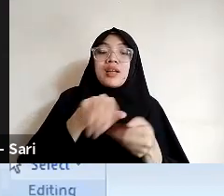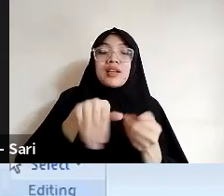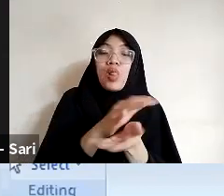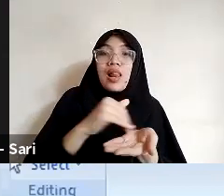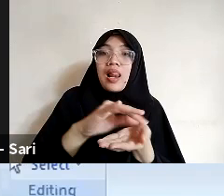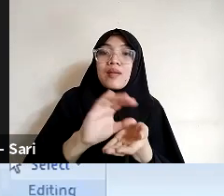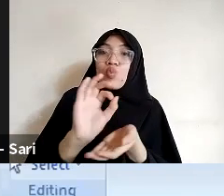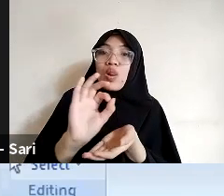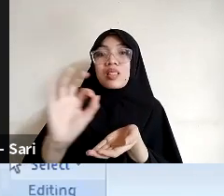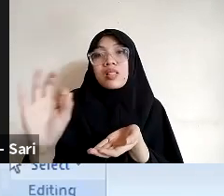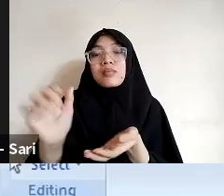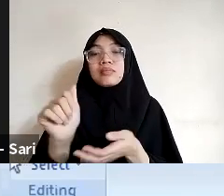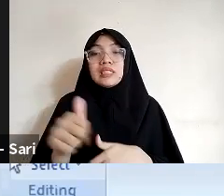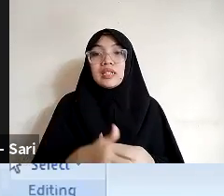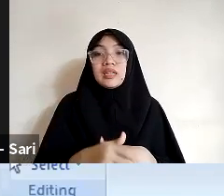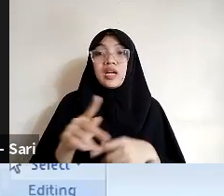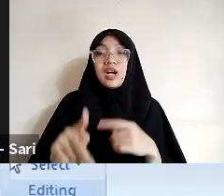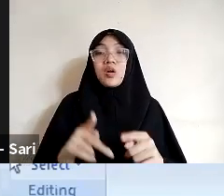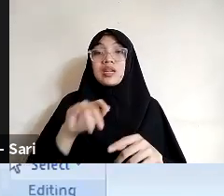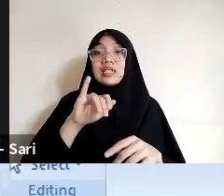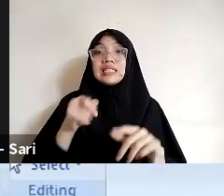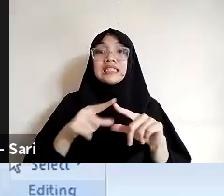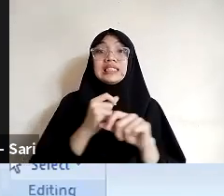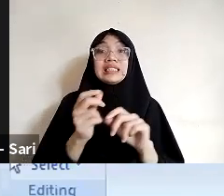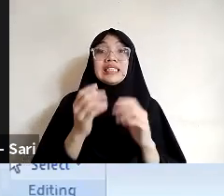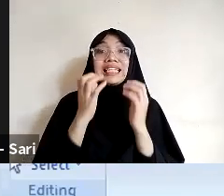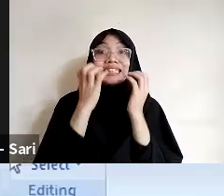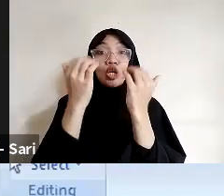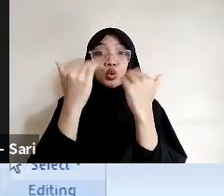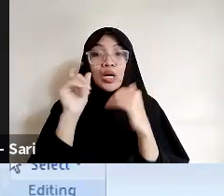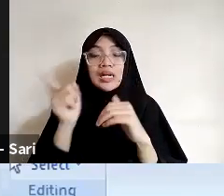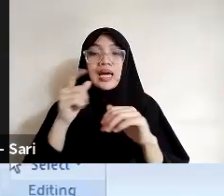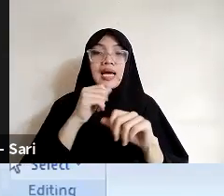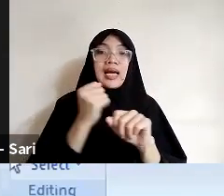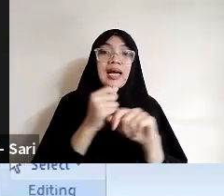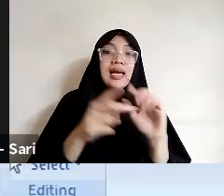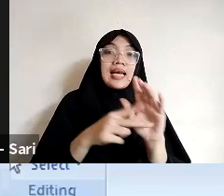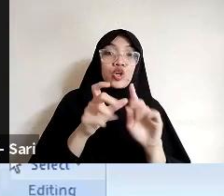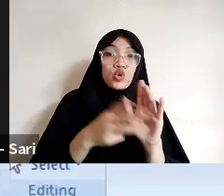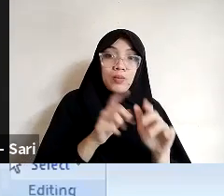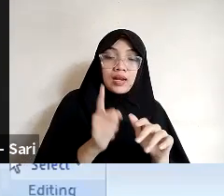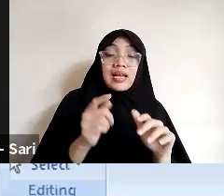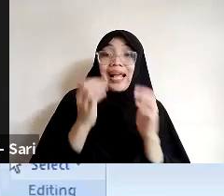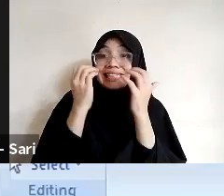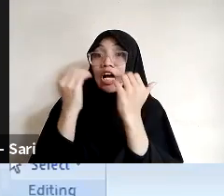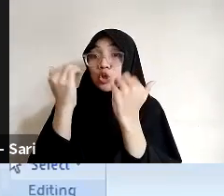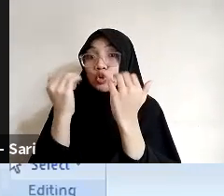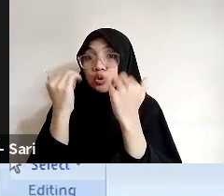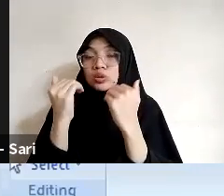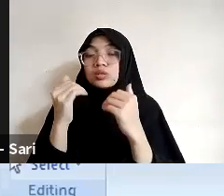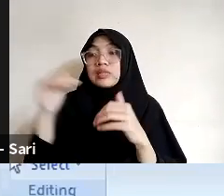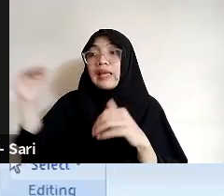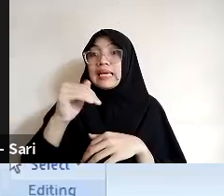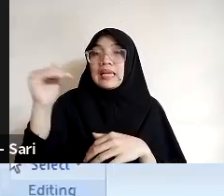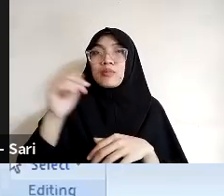berdasarkan data BPS, impor jagung, selain gandum kan ada jagung, impor jagung itu sendiri itu tahun